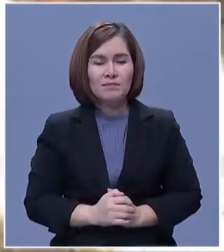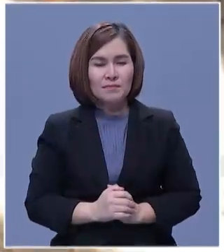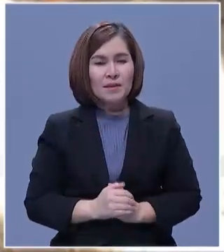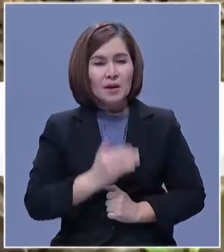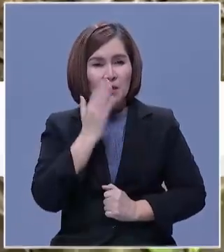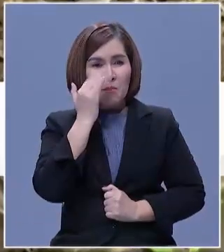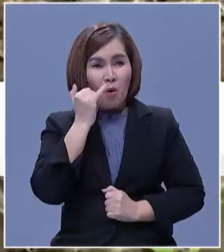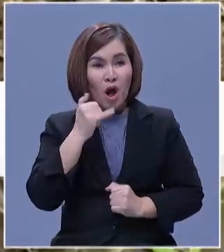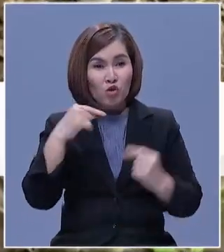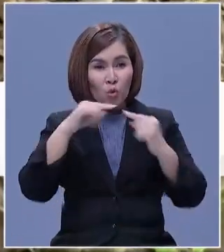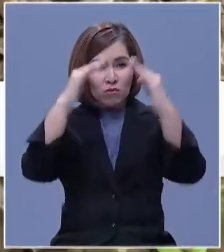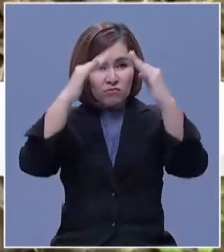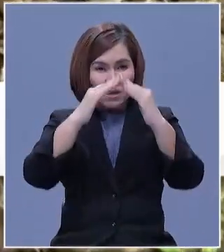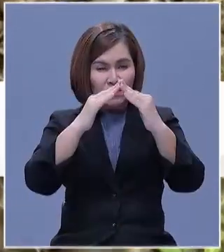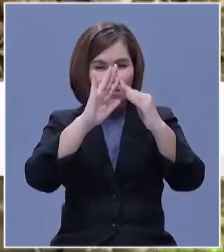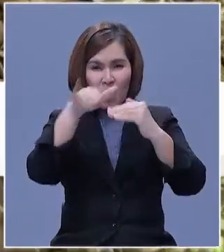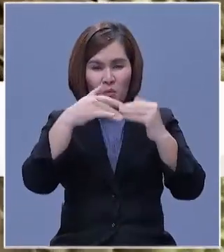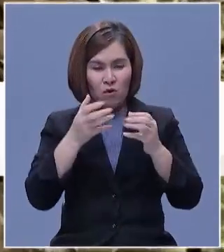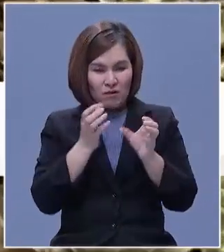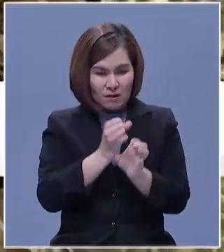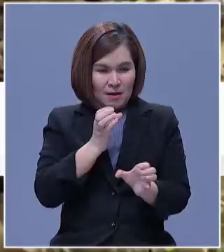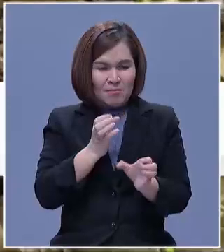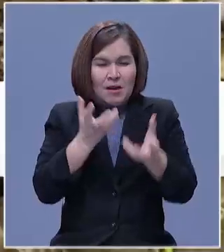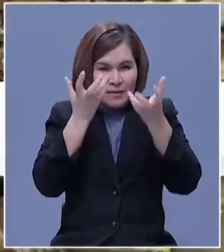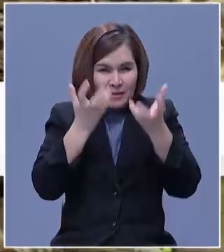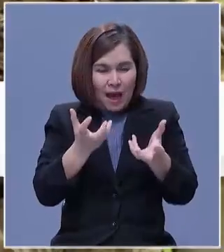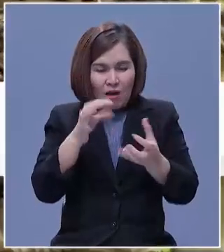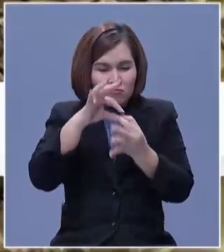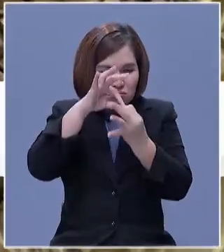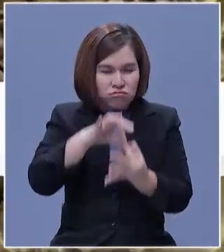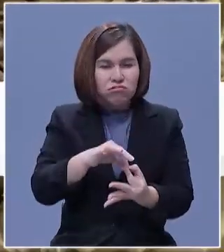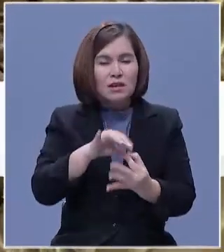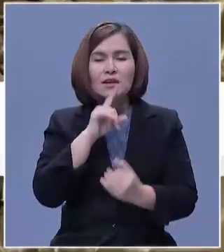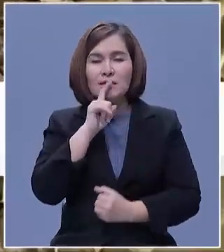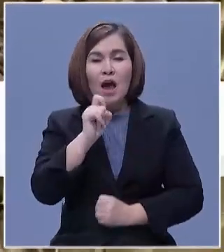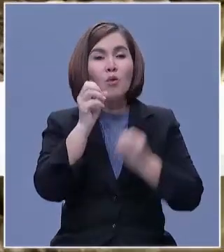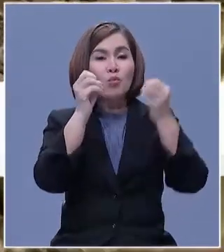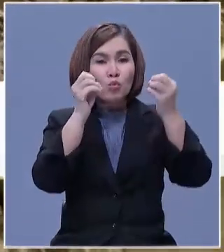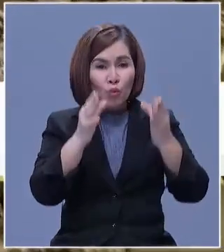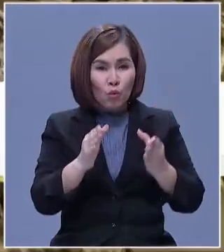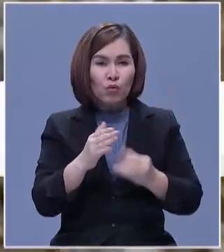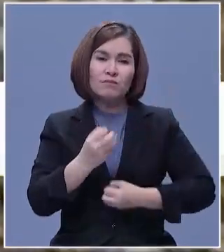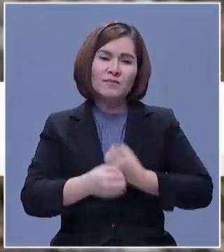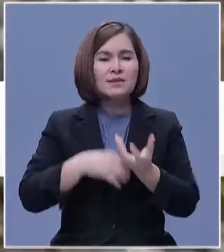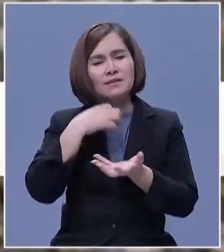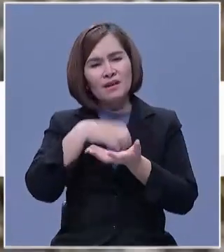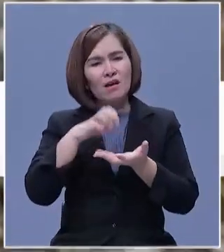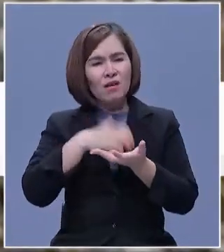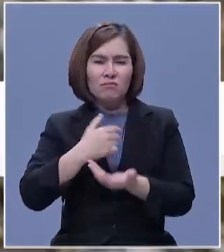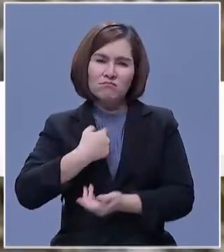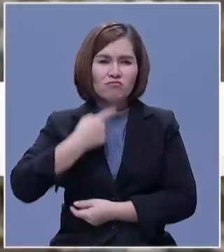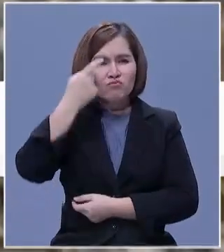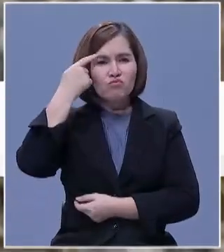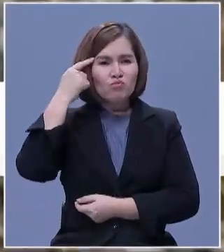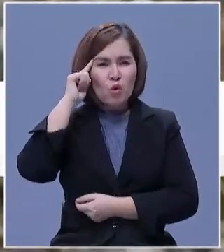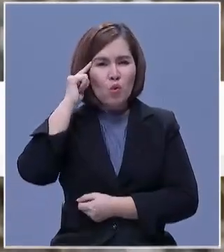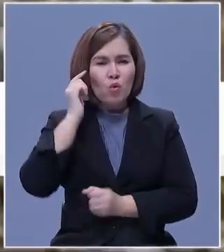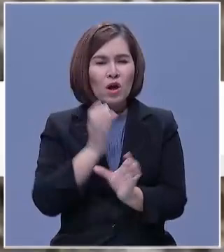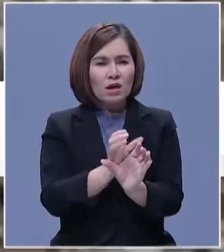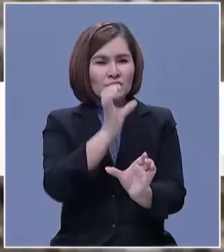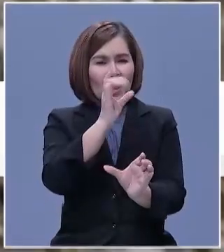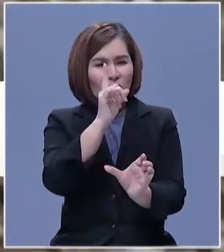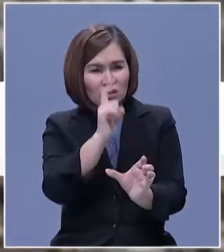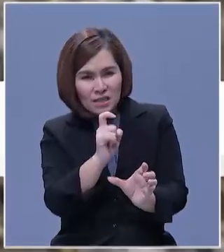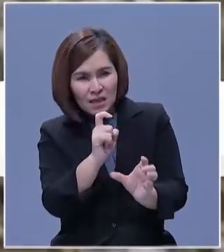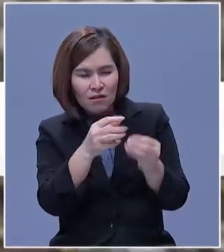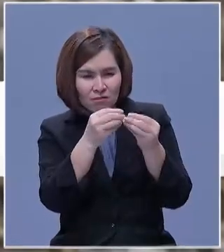ดรับน้ำหนักตัวอาคารไม้ทั้งหมดไปสอบถามคุณครูท่านหนึ่งคุณครูบอกว่าไม่รู้นะว่าเสาชำรุดตั้